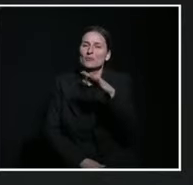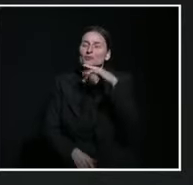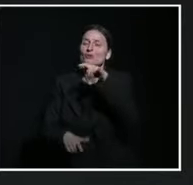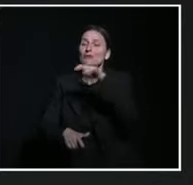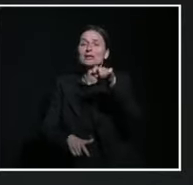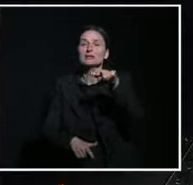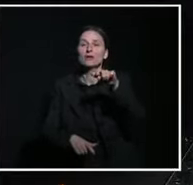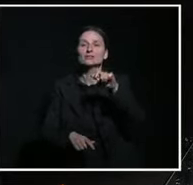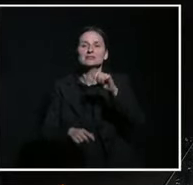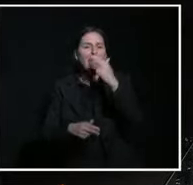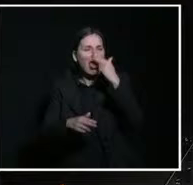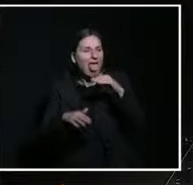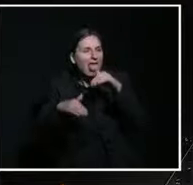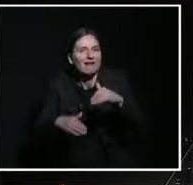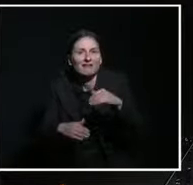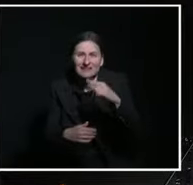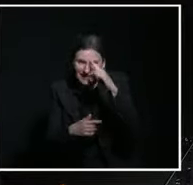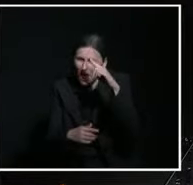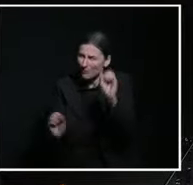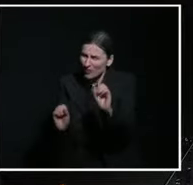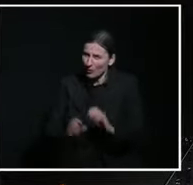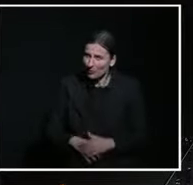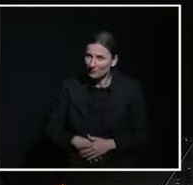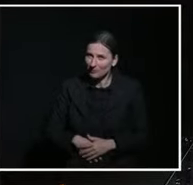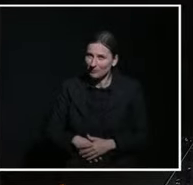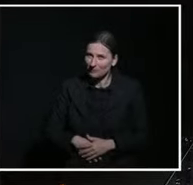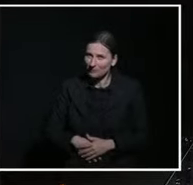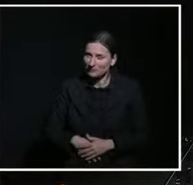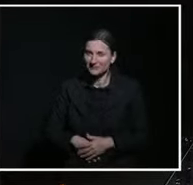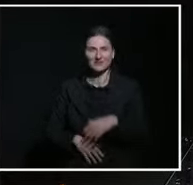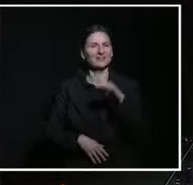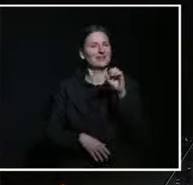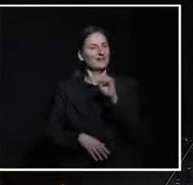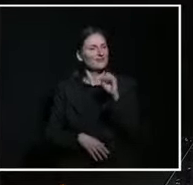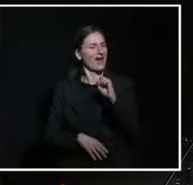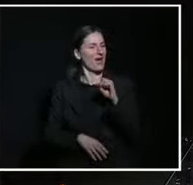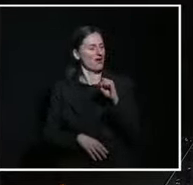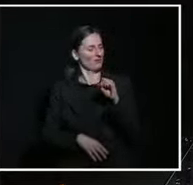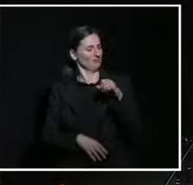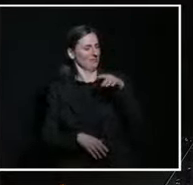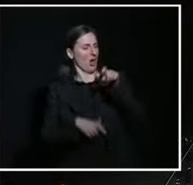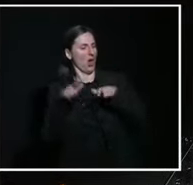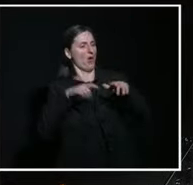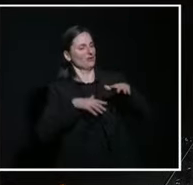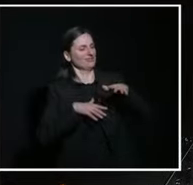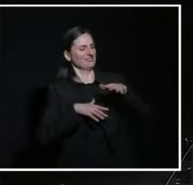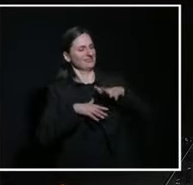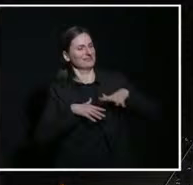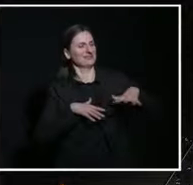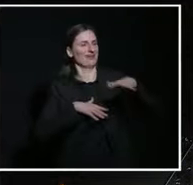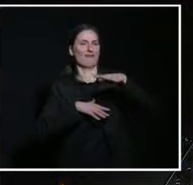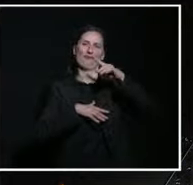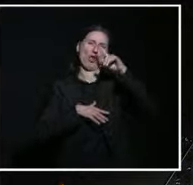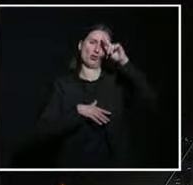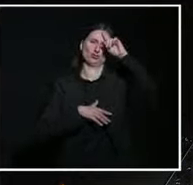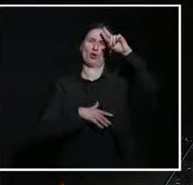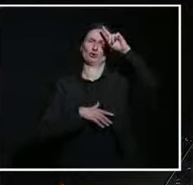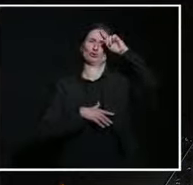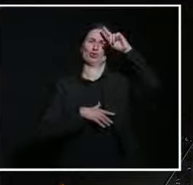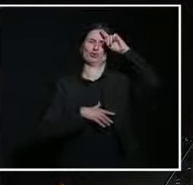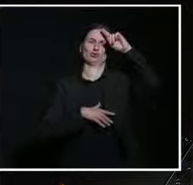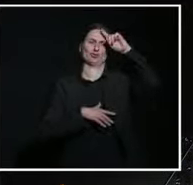vielen Menschen? Warum gelingt es den völkisch Gesinnten, Ängste zu